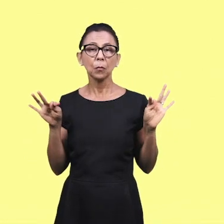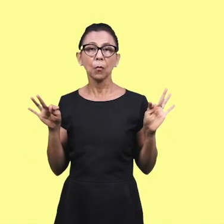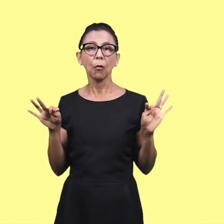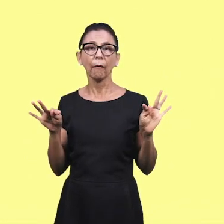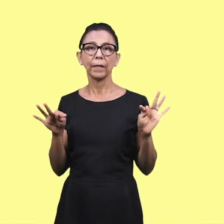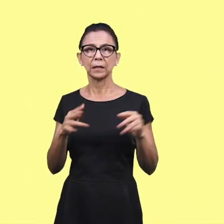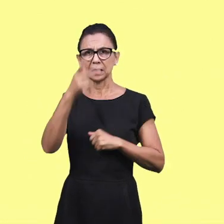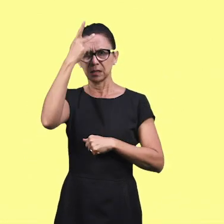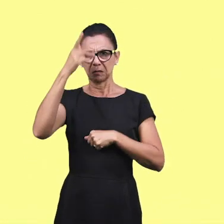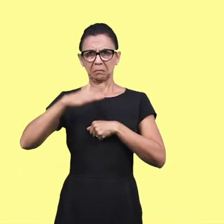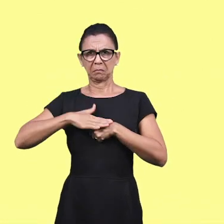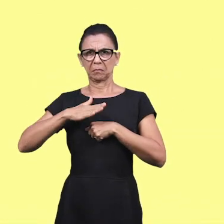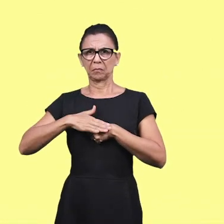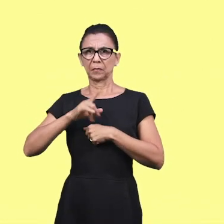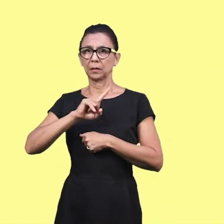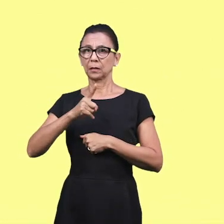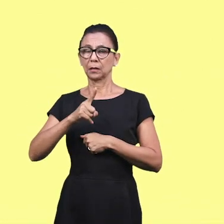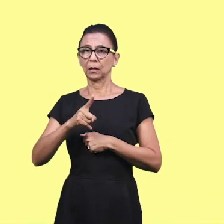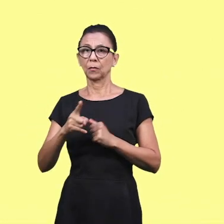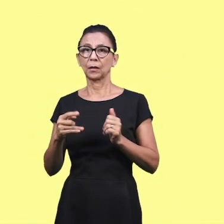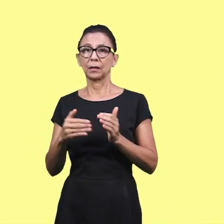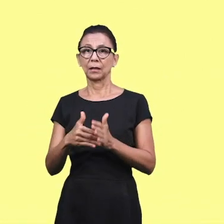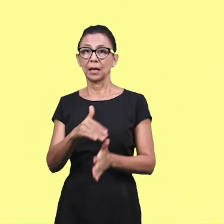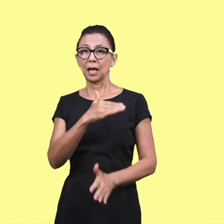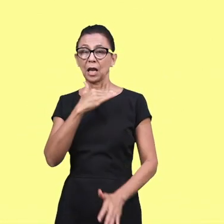leur vie jusqu'à la mort. »